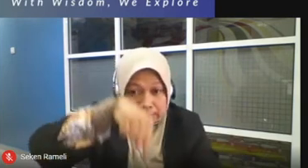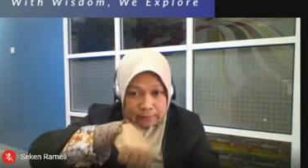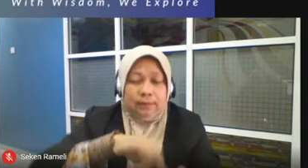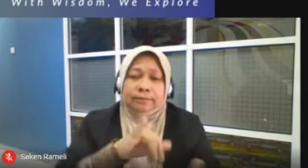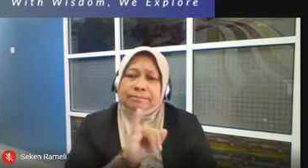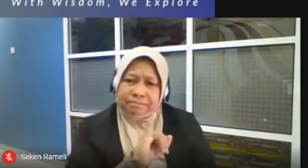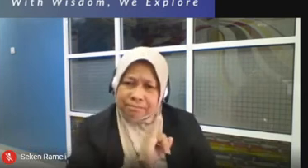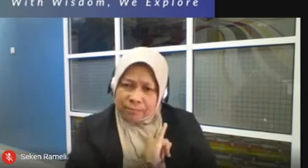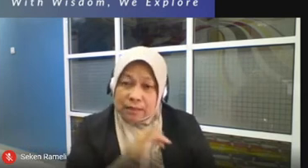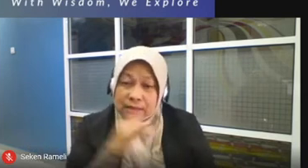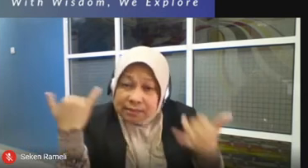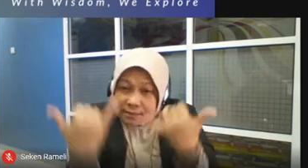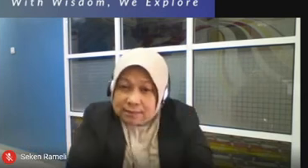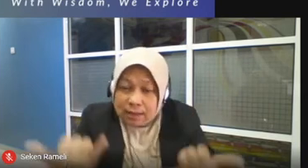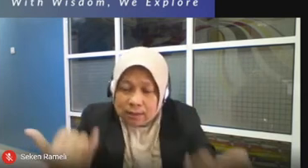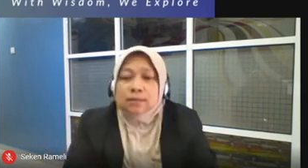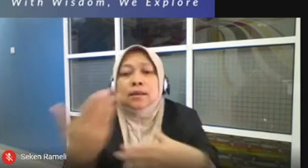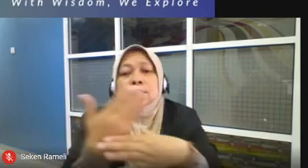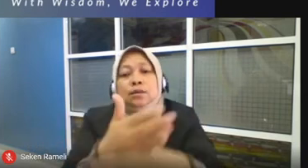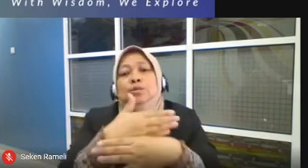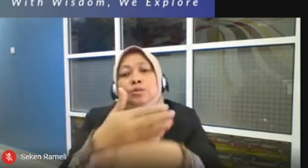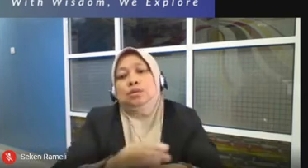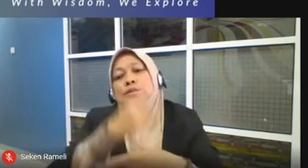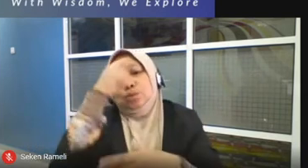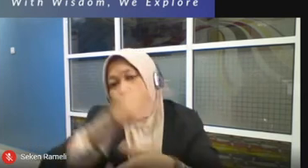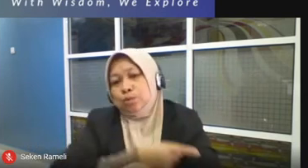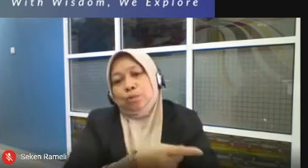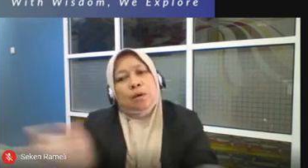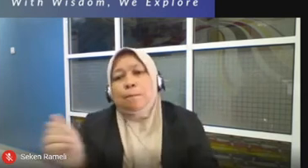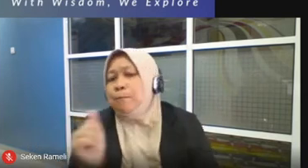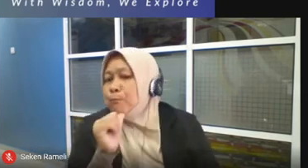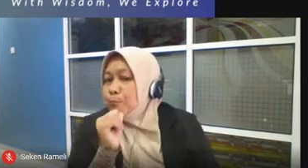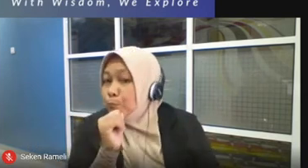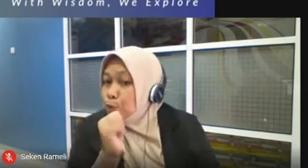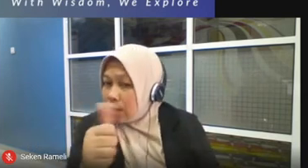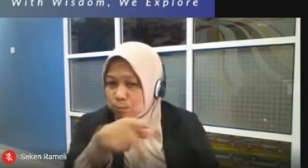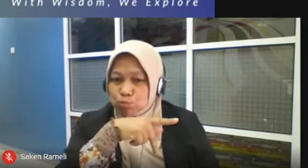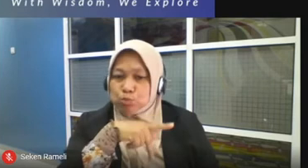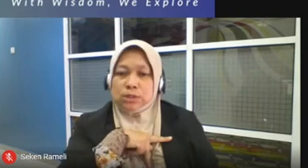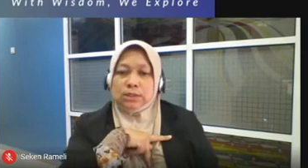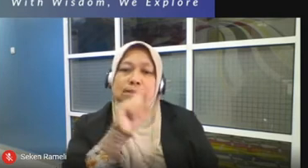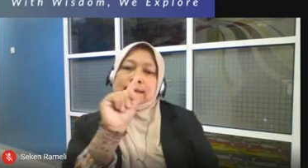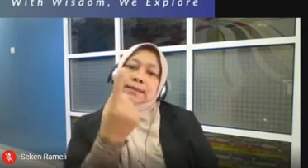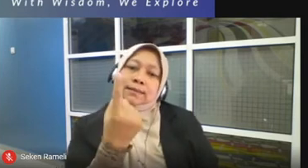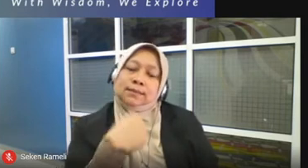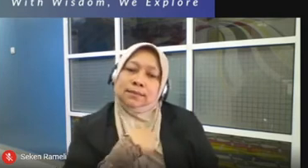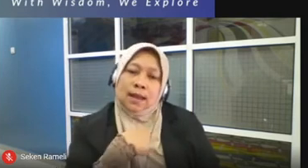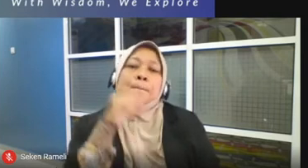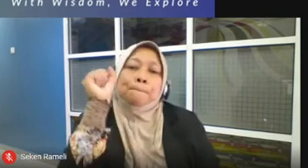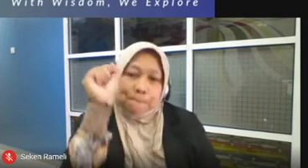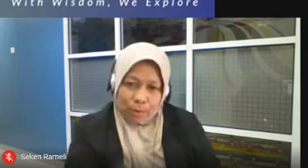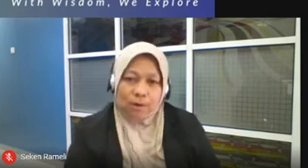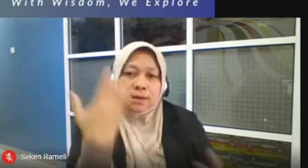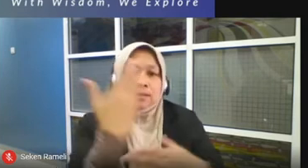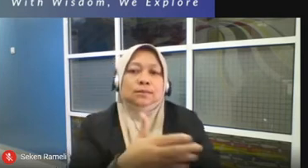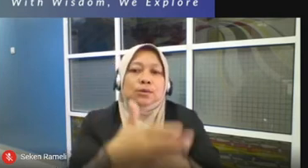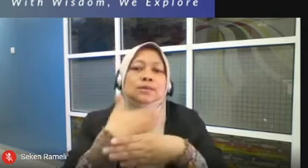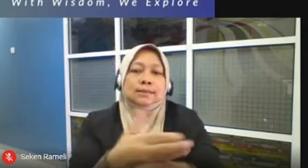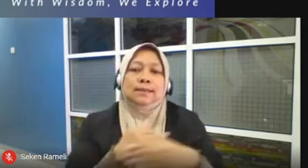pada hari sekarang dan saya kongsikan kepada tuan-tuan dan puan-puan bukanlah milik saya 100%. Saya hanyalah